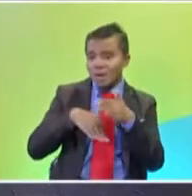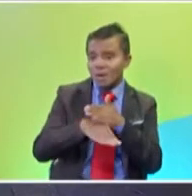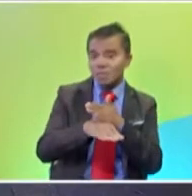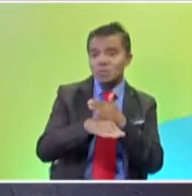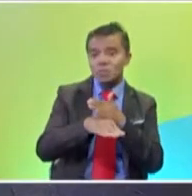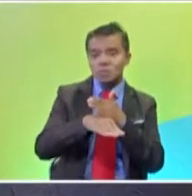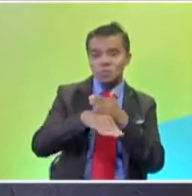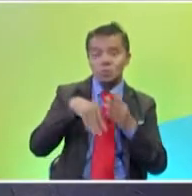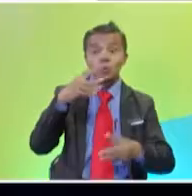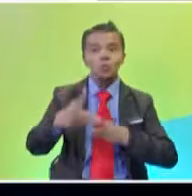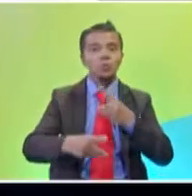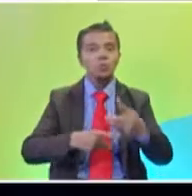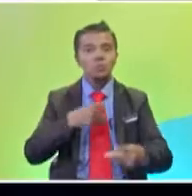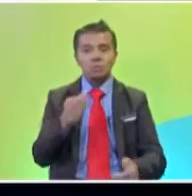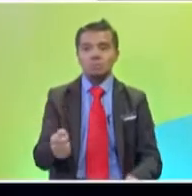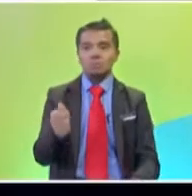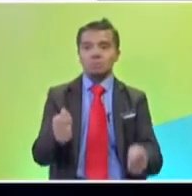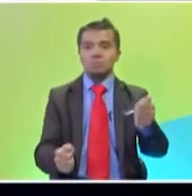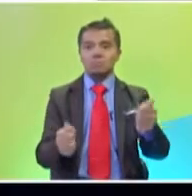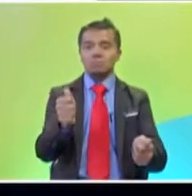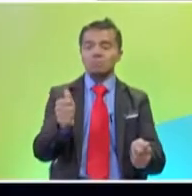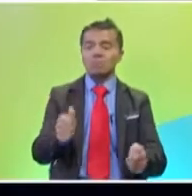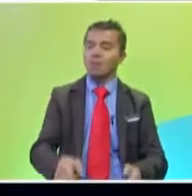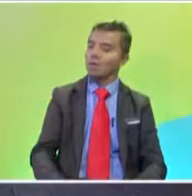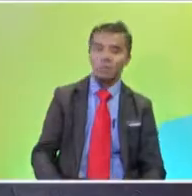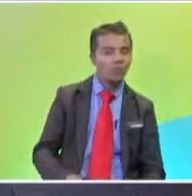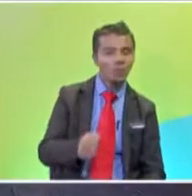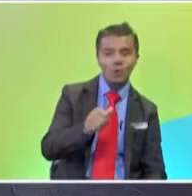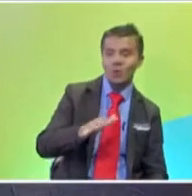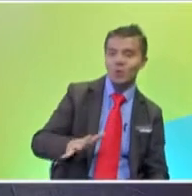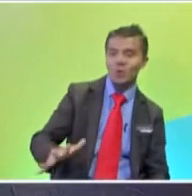cikgu! Amboi, sempat lagi awak!